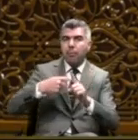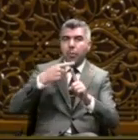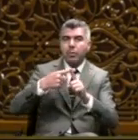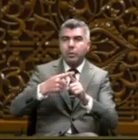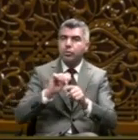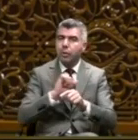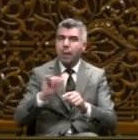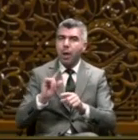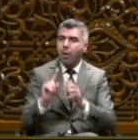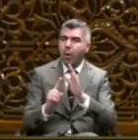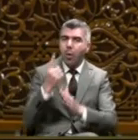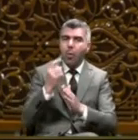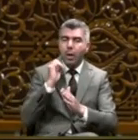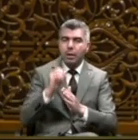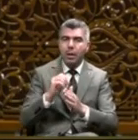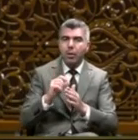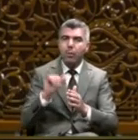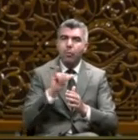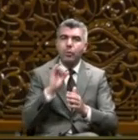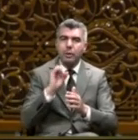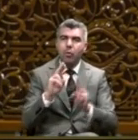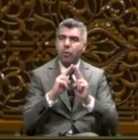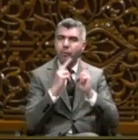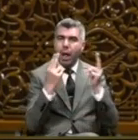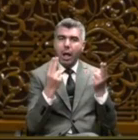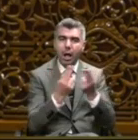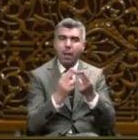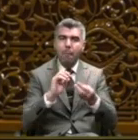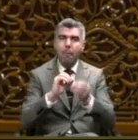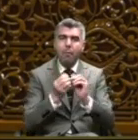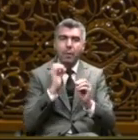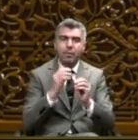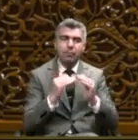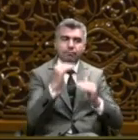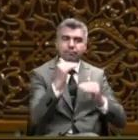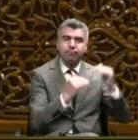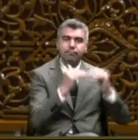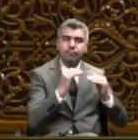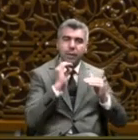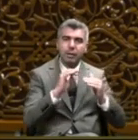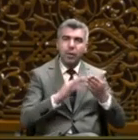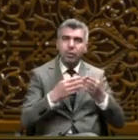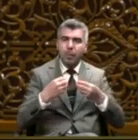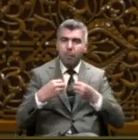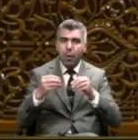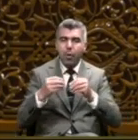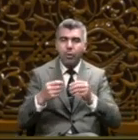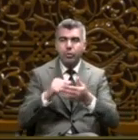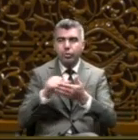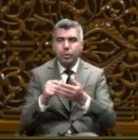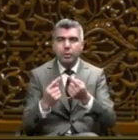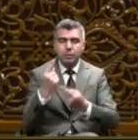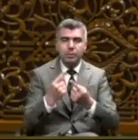مسبوقه الناتجه بشكل اساسي يعني الظرفيه الدوليه التي عرفت اختلالا في التوازن بين العرض والطلب معتبرين